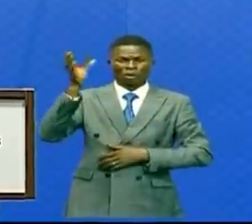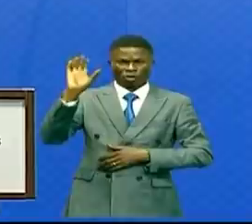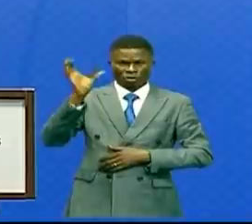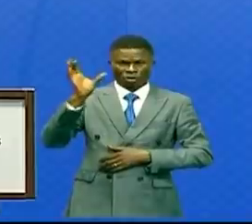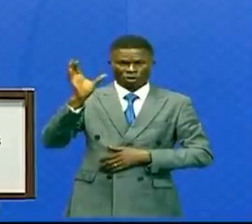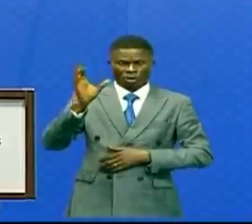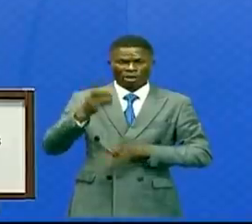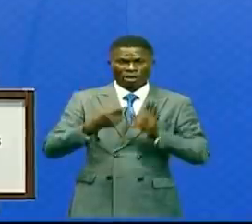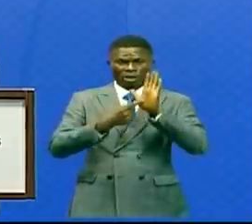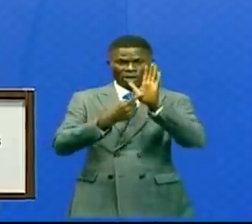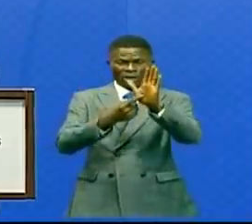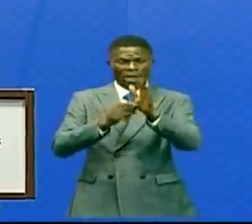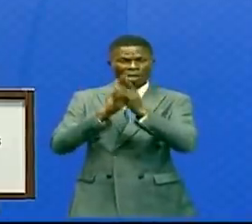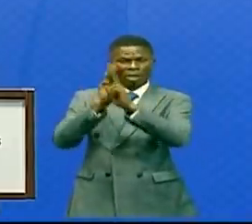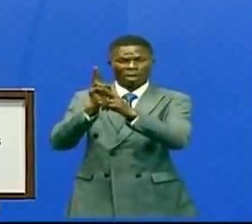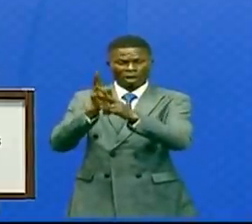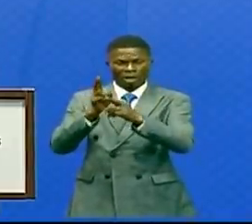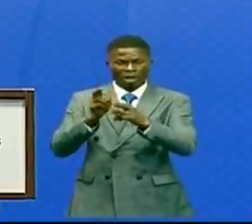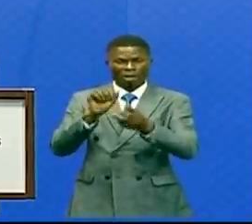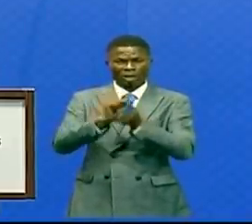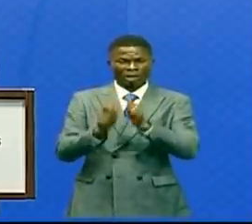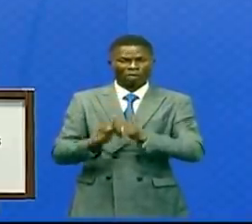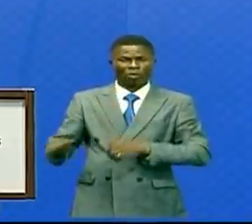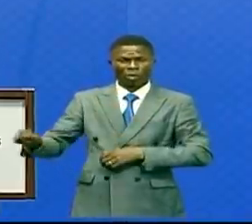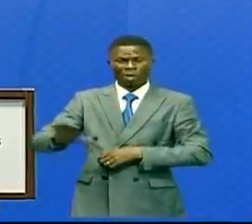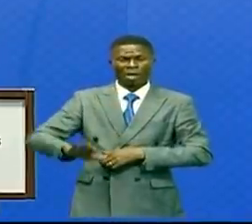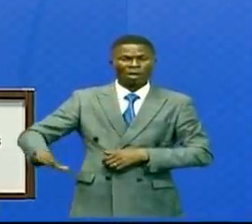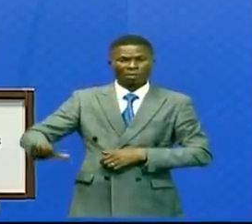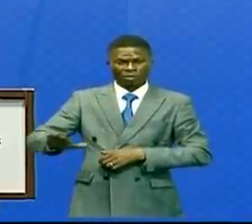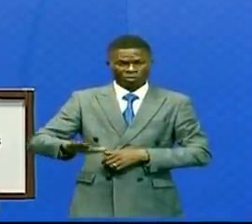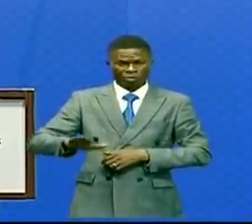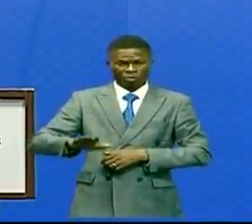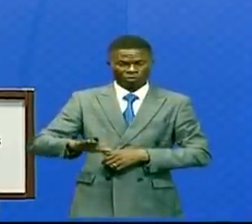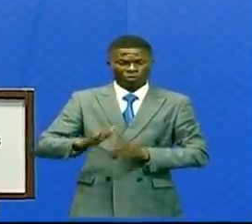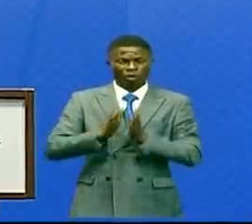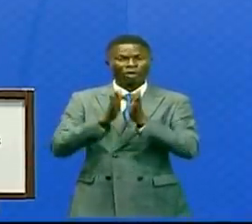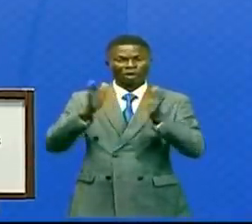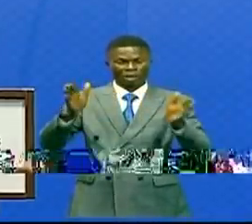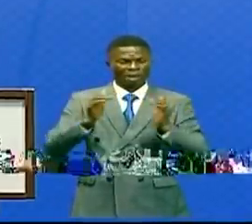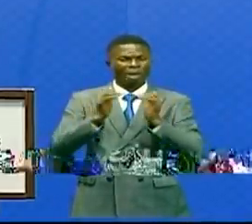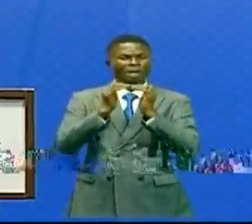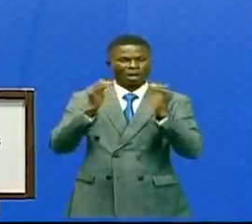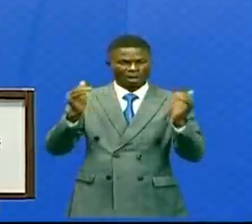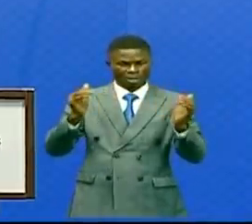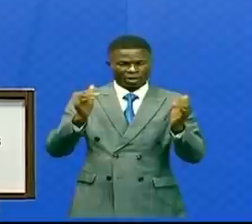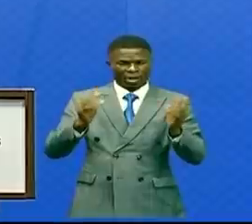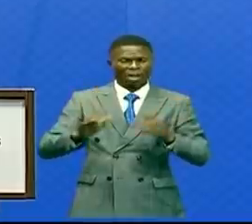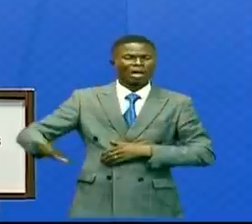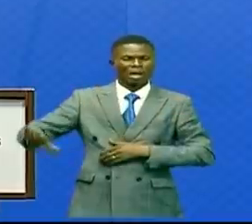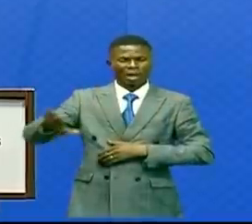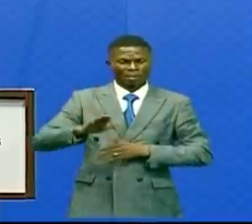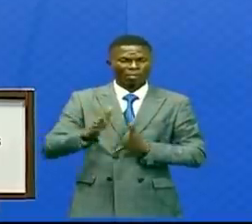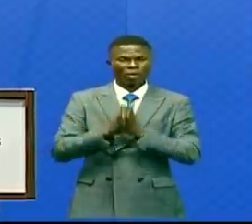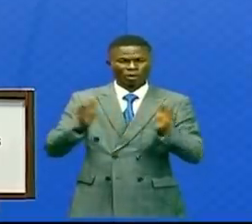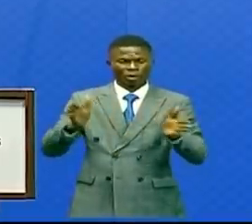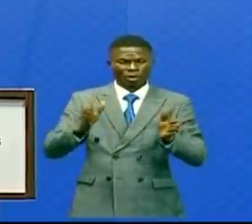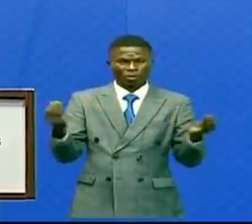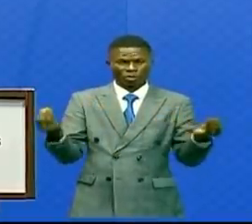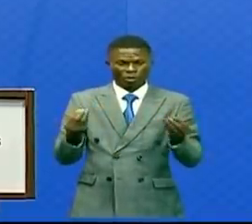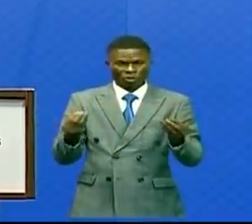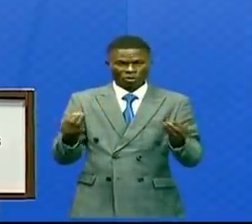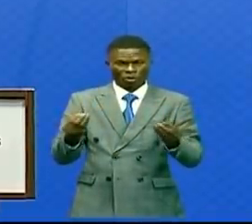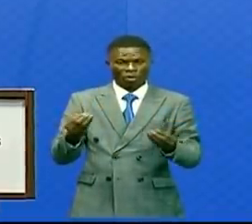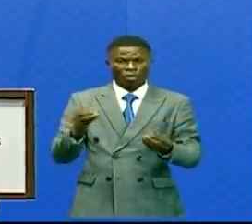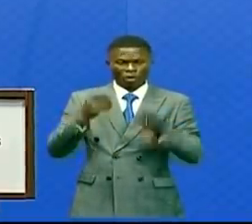a présenté la synthèse de l'état du territoire national qui reste généralement calme sur toute l'étendue à la suite de